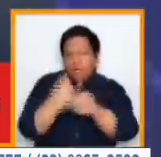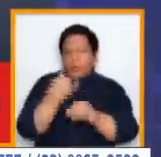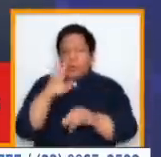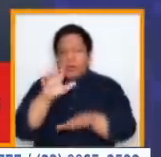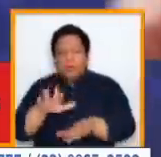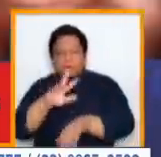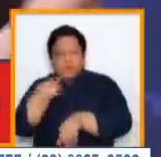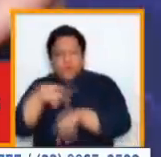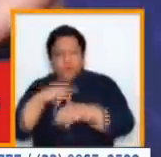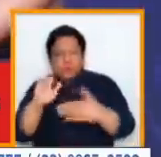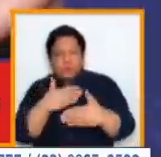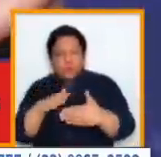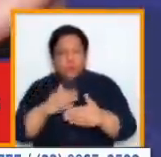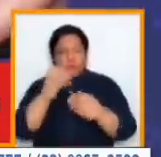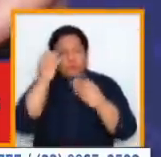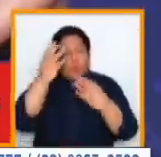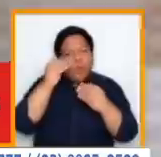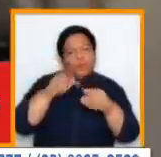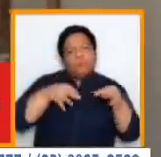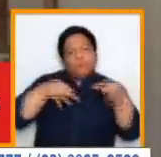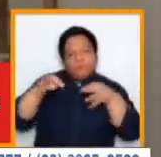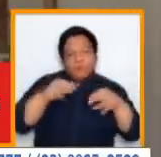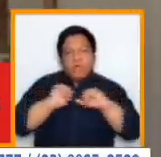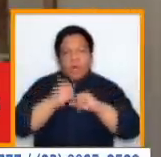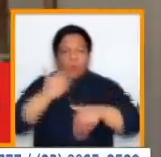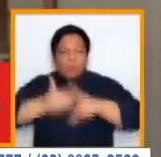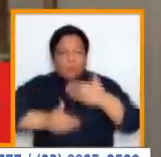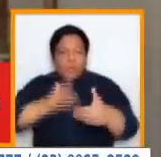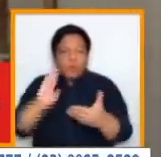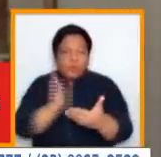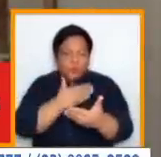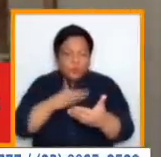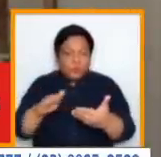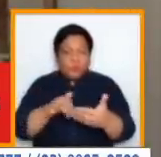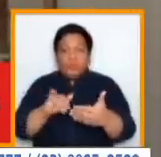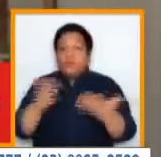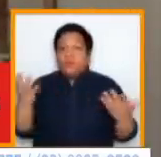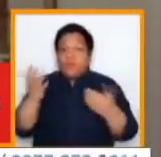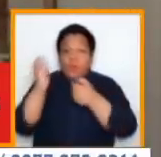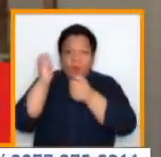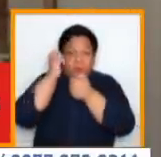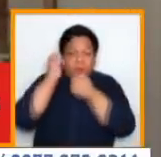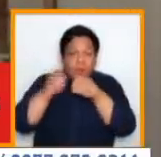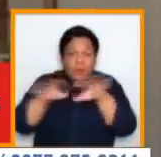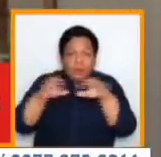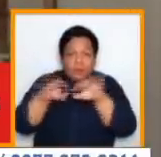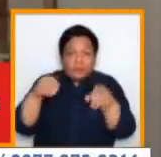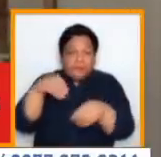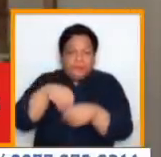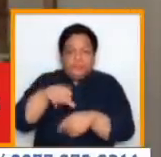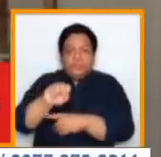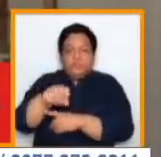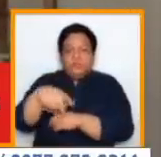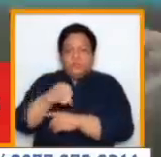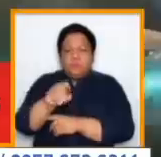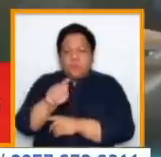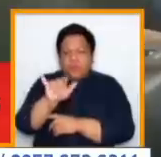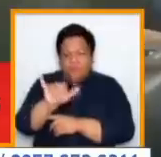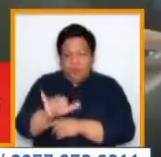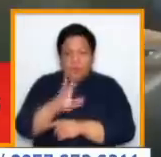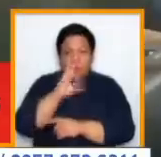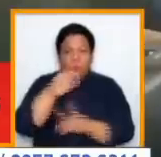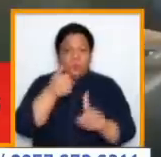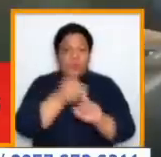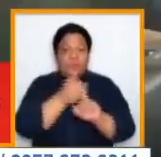Mapapakinggan na sa Spotify ang unang episode ng Behind the Song sa September 28 kung saan si SB19 leader Pablo ang